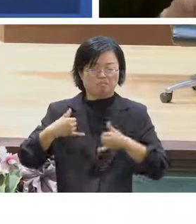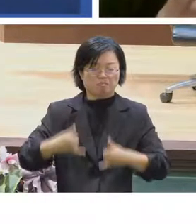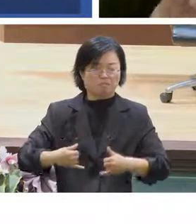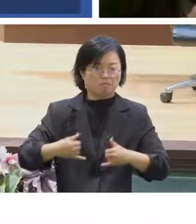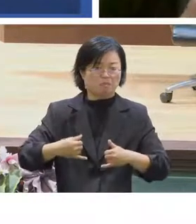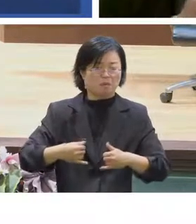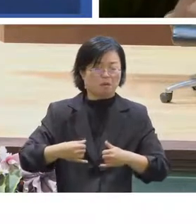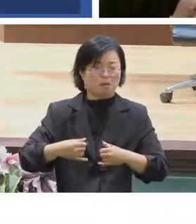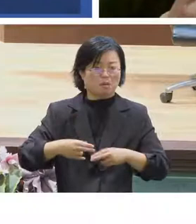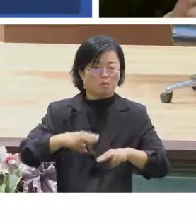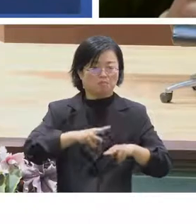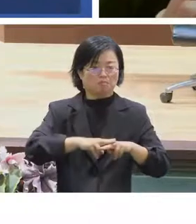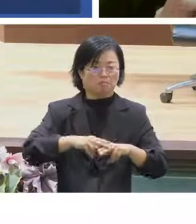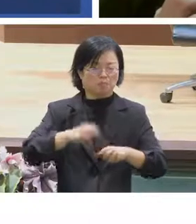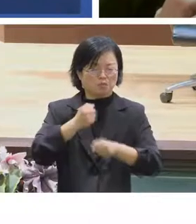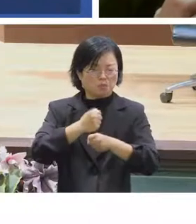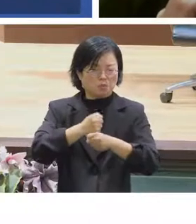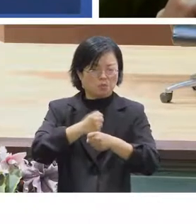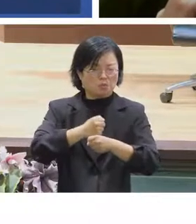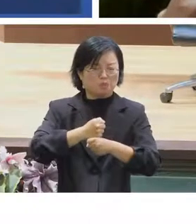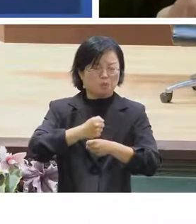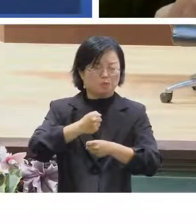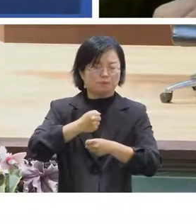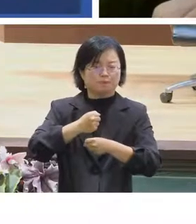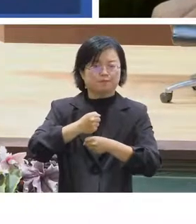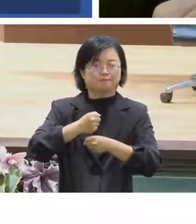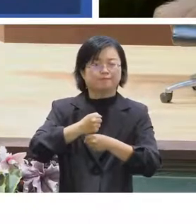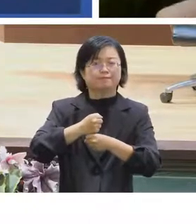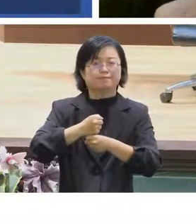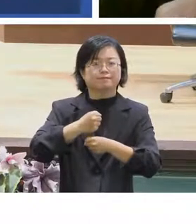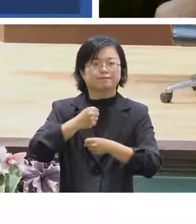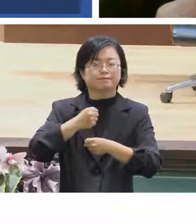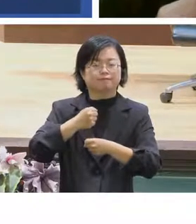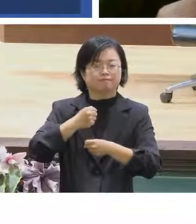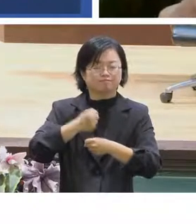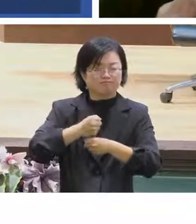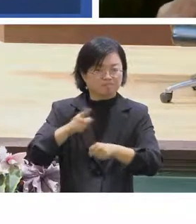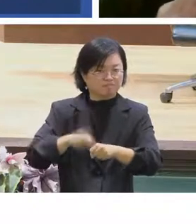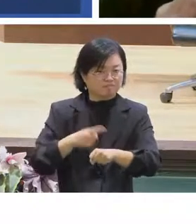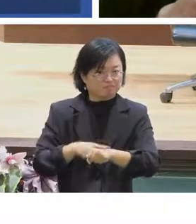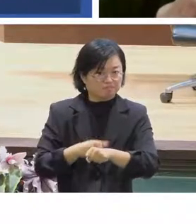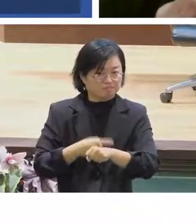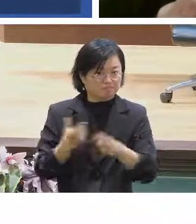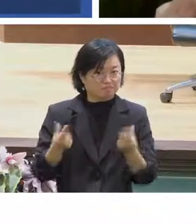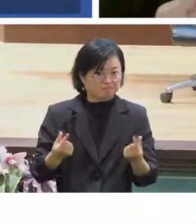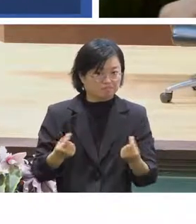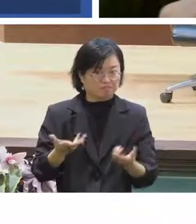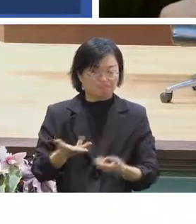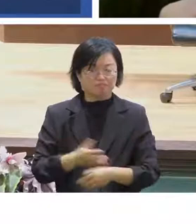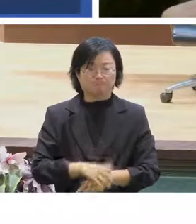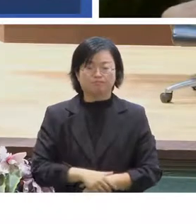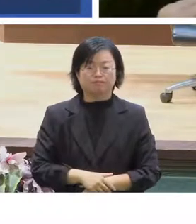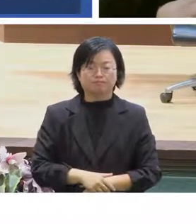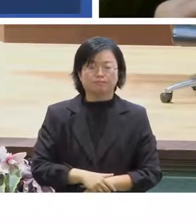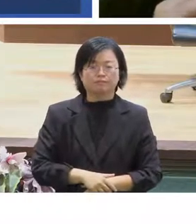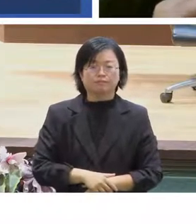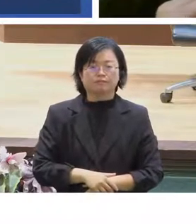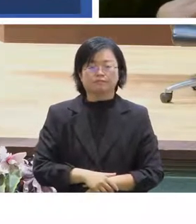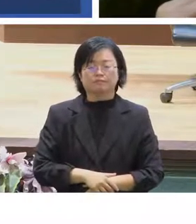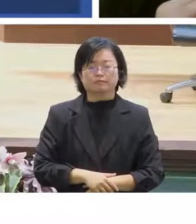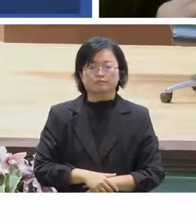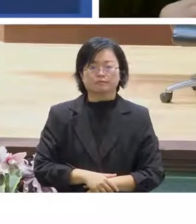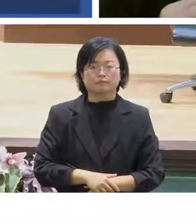是可不可以做到这个部分的这个这个限制。另外一个，但是其实香港是有一